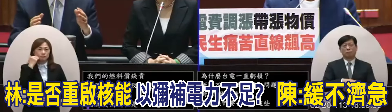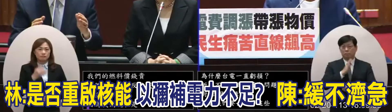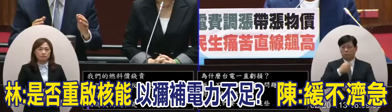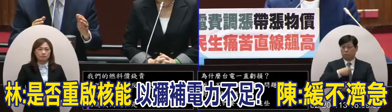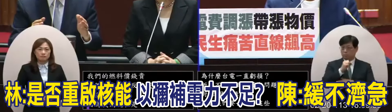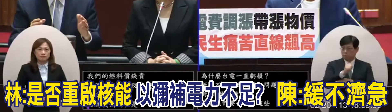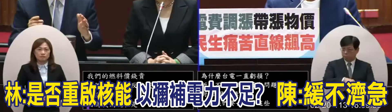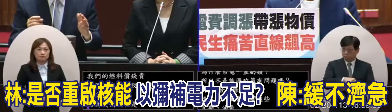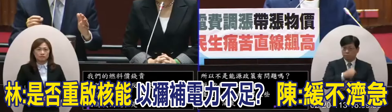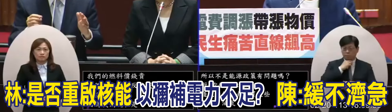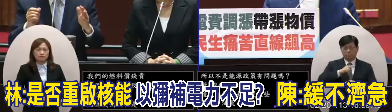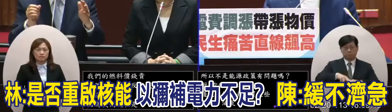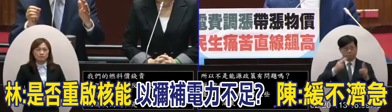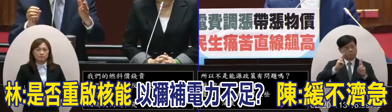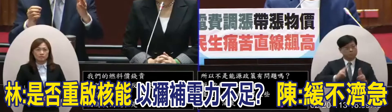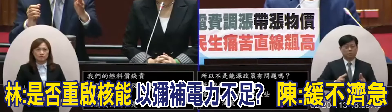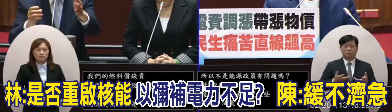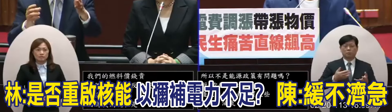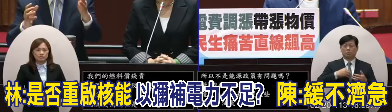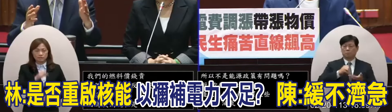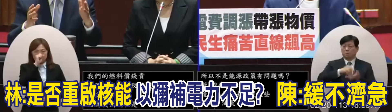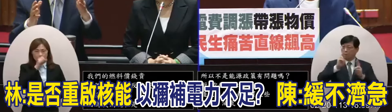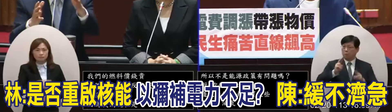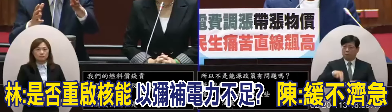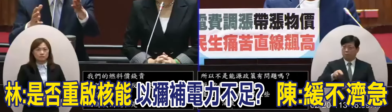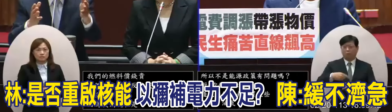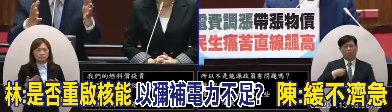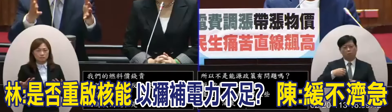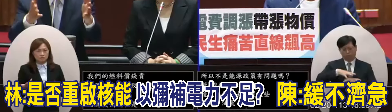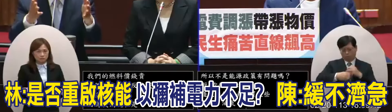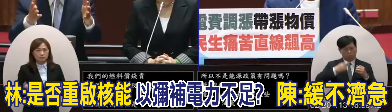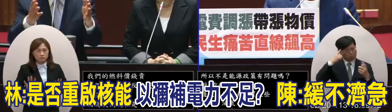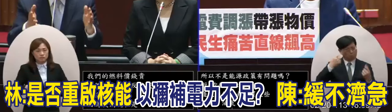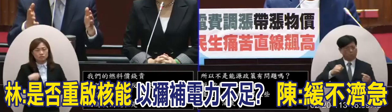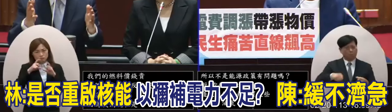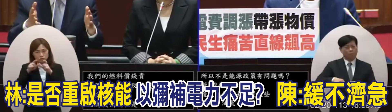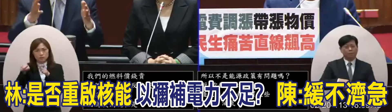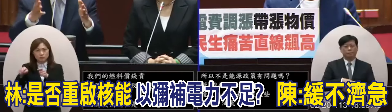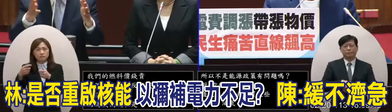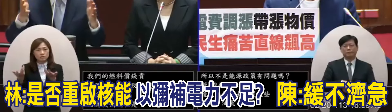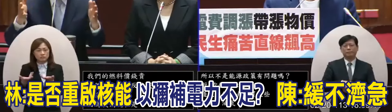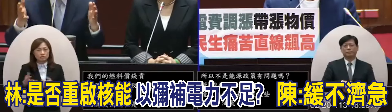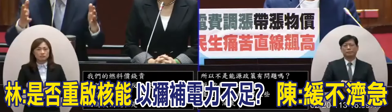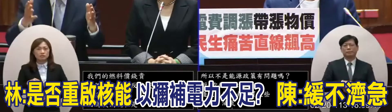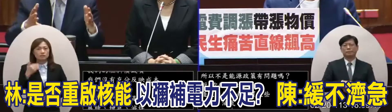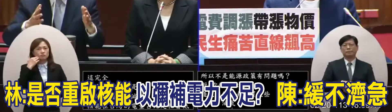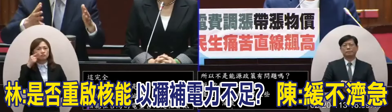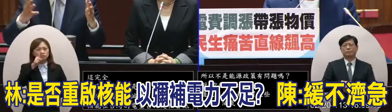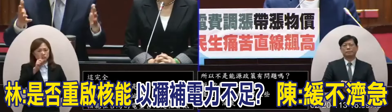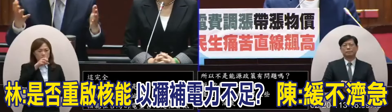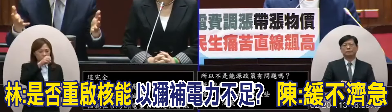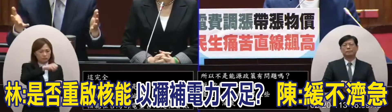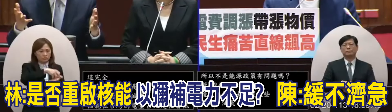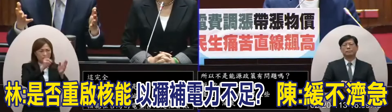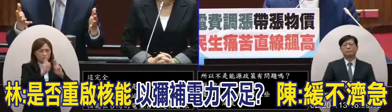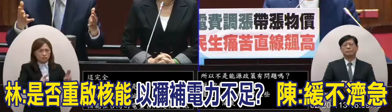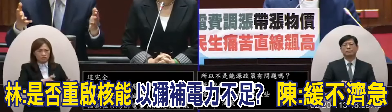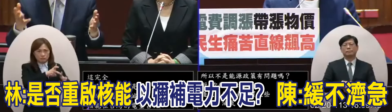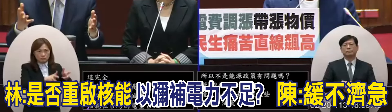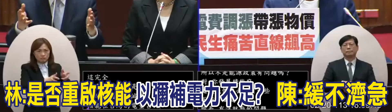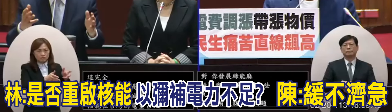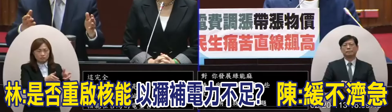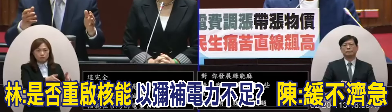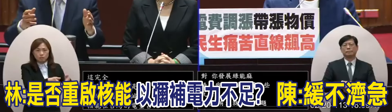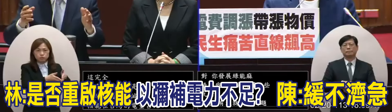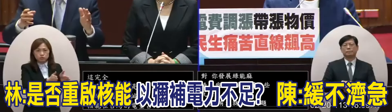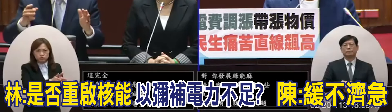不是愿意重启核能？因为全世界都认为它是 干净。那现在我就回答这个问题：如果一个核电厂要延役要